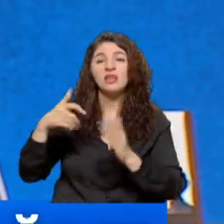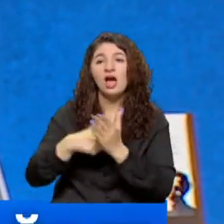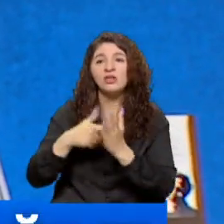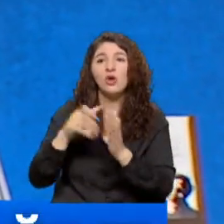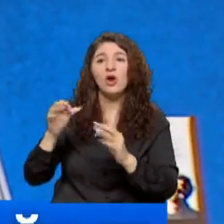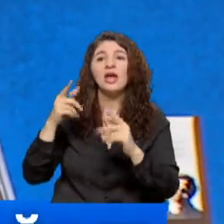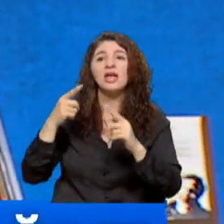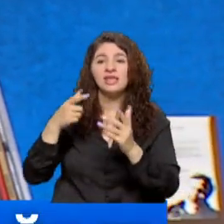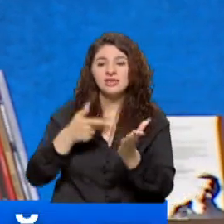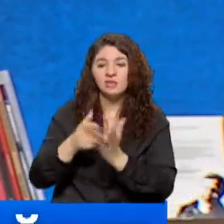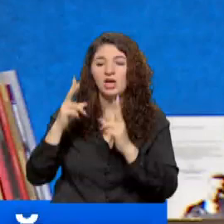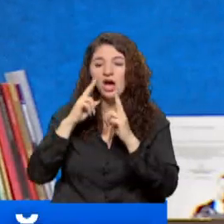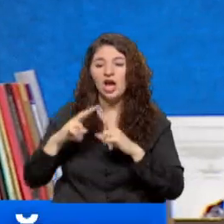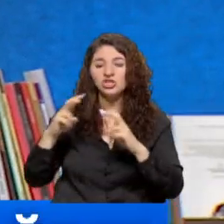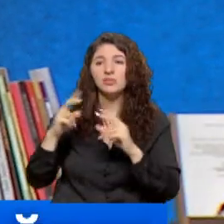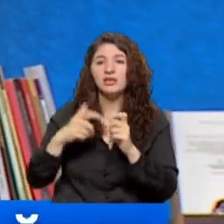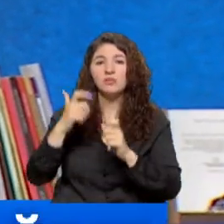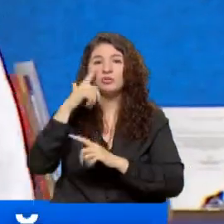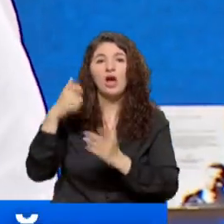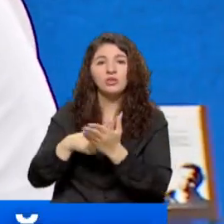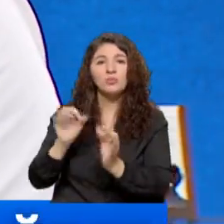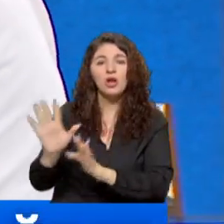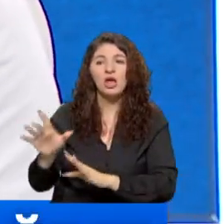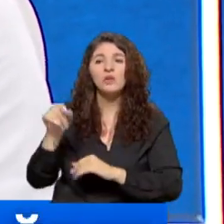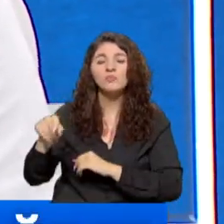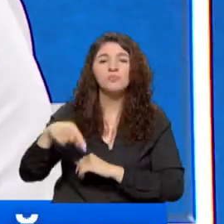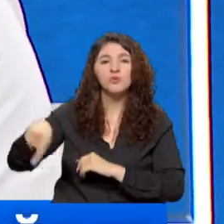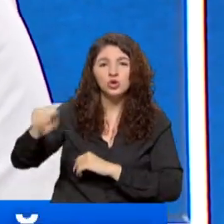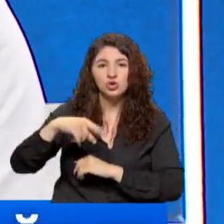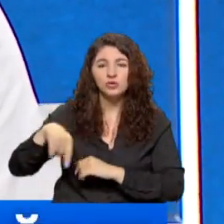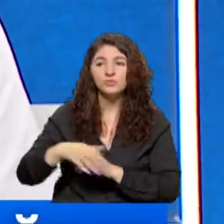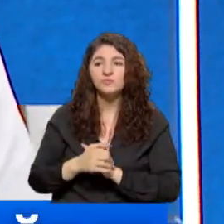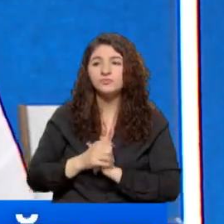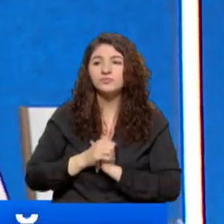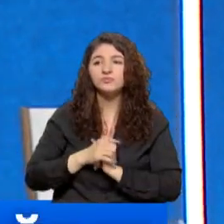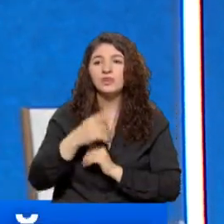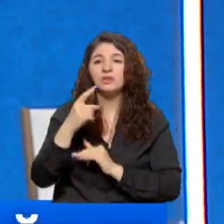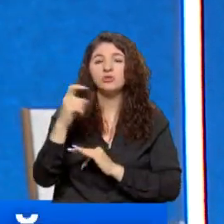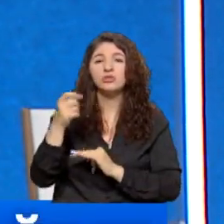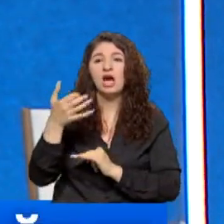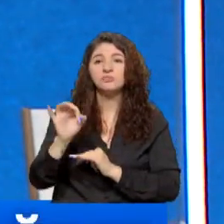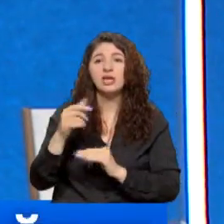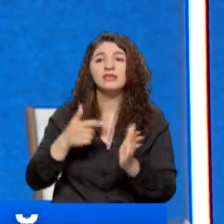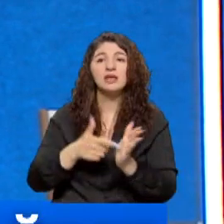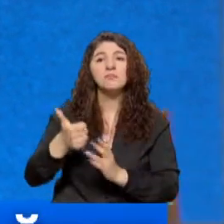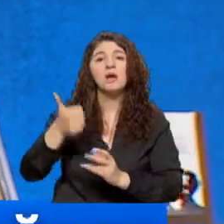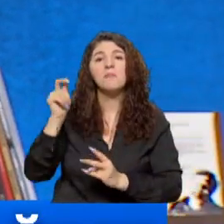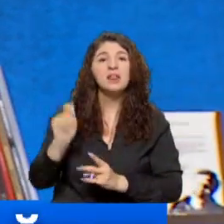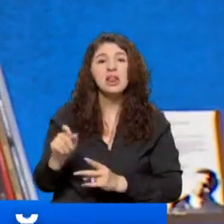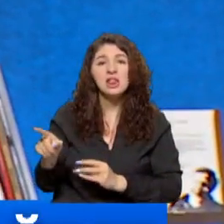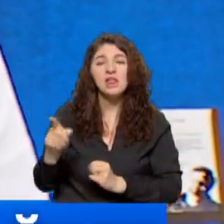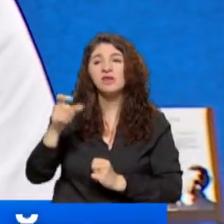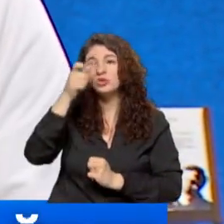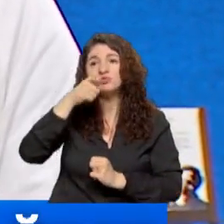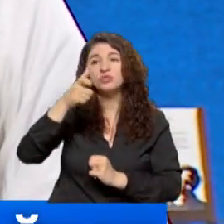tarımsal araştırmalar Genel Müdürlüğü arazisi bu bu bu 1960'larda tarım bakanlığı yapmış